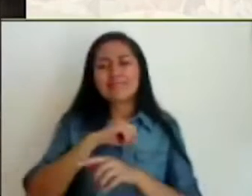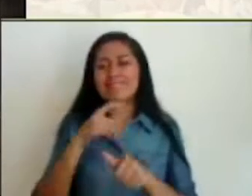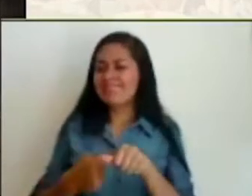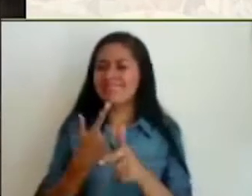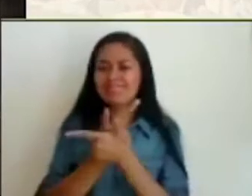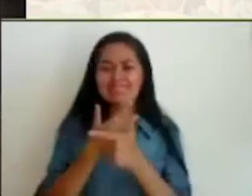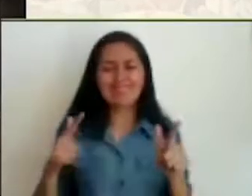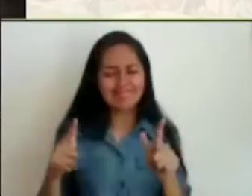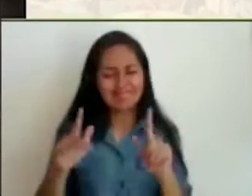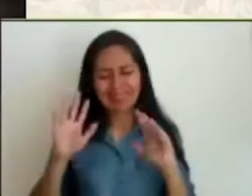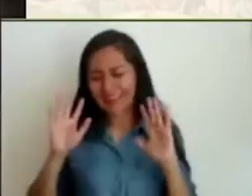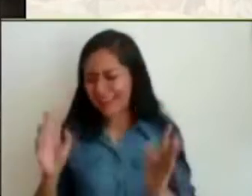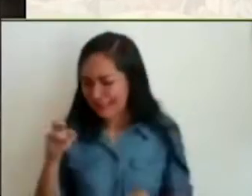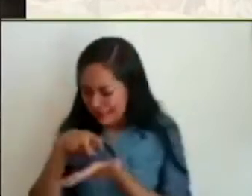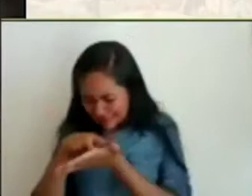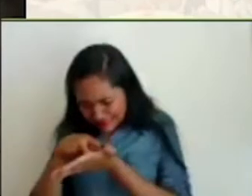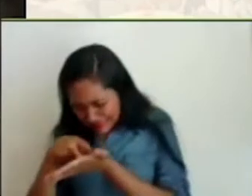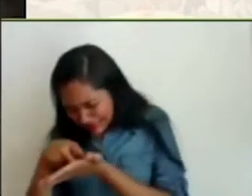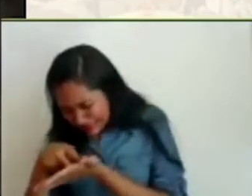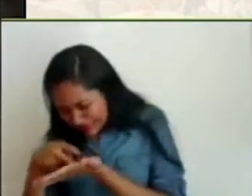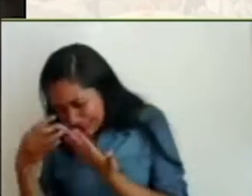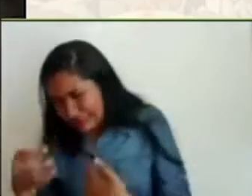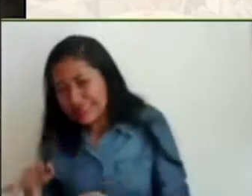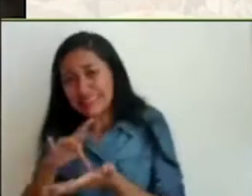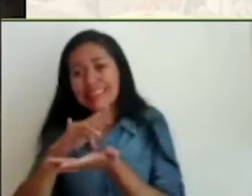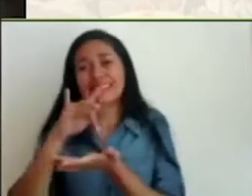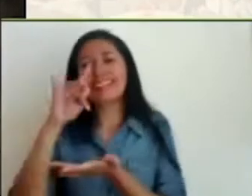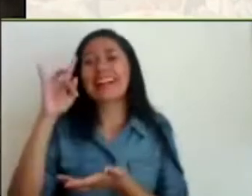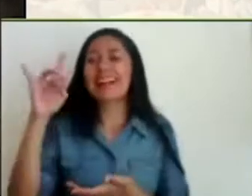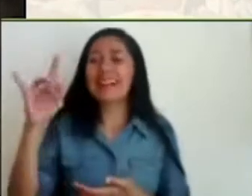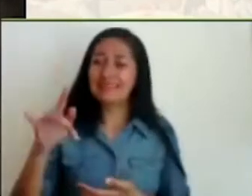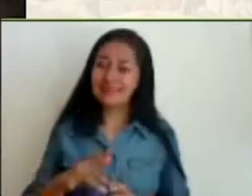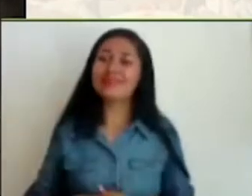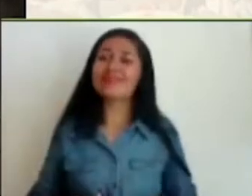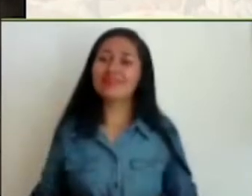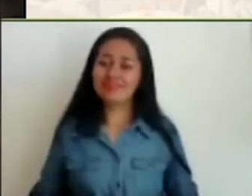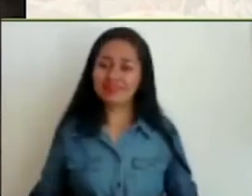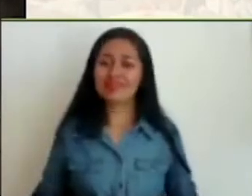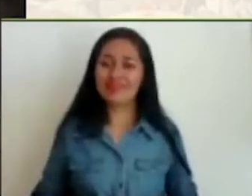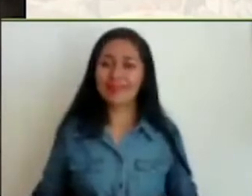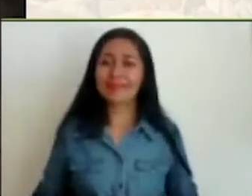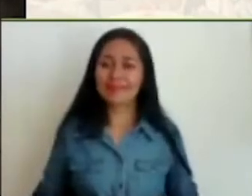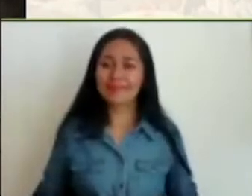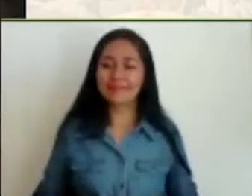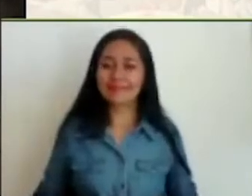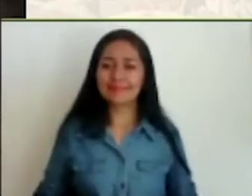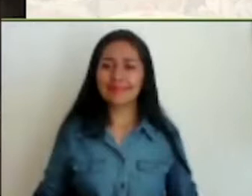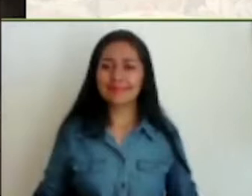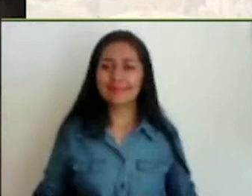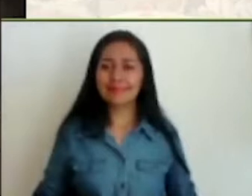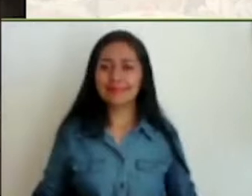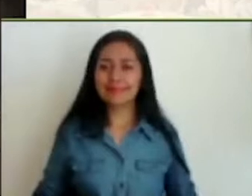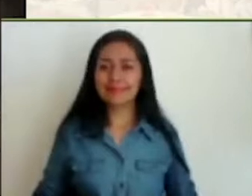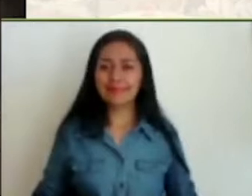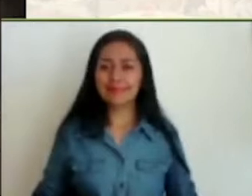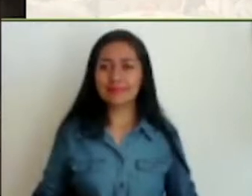Anche questa osella riporta al diritto in alto nell'immagine la raffigurazione di San Marco in trono che poggia lo